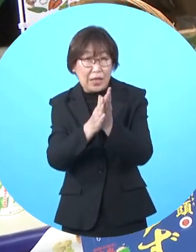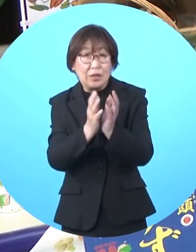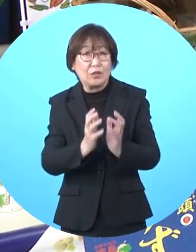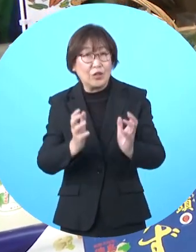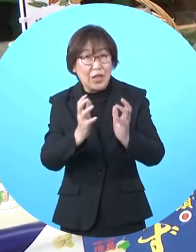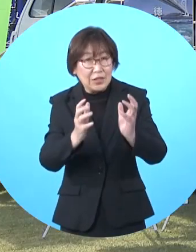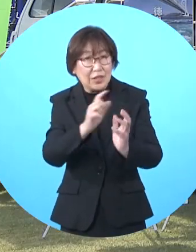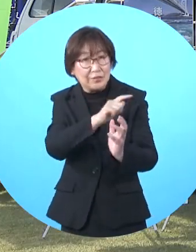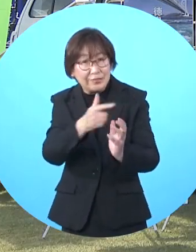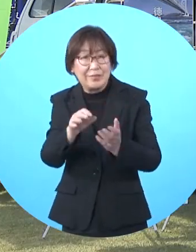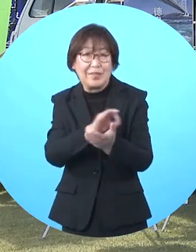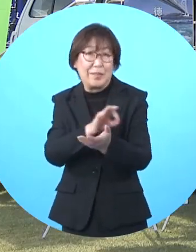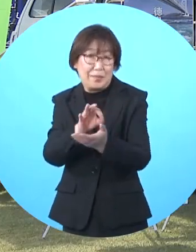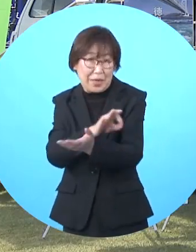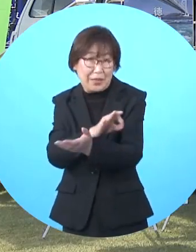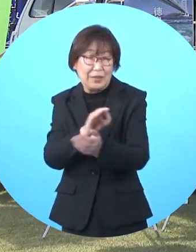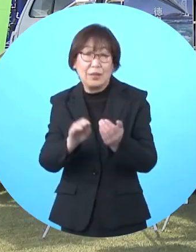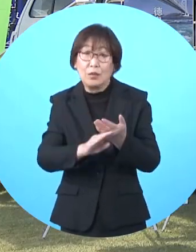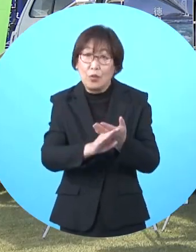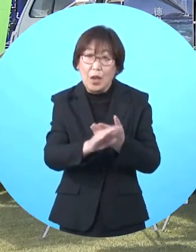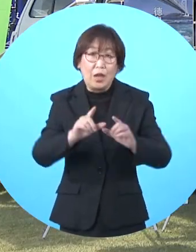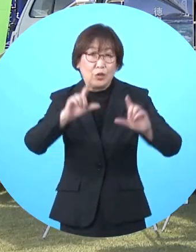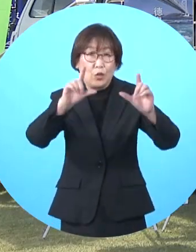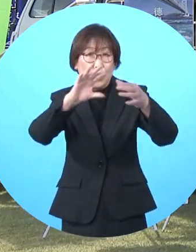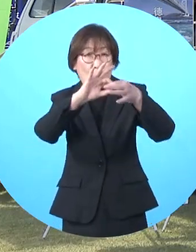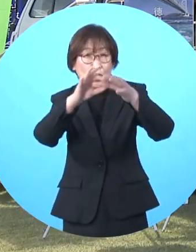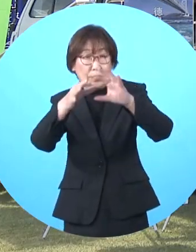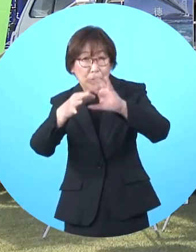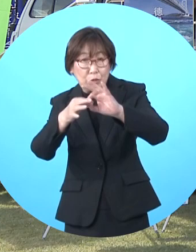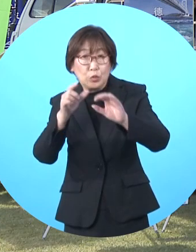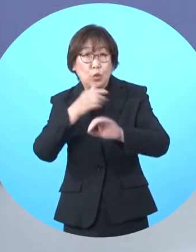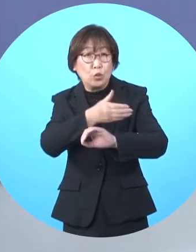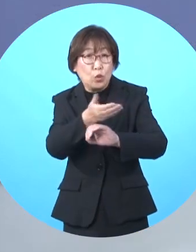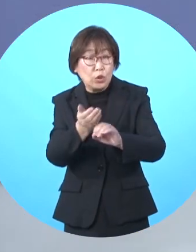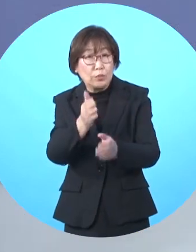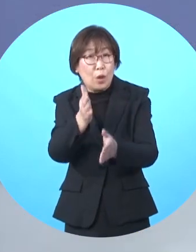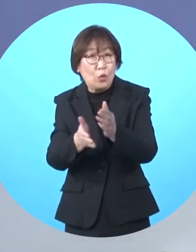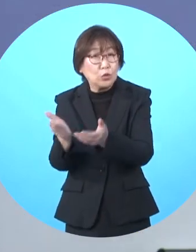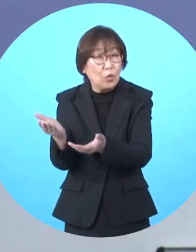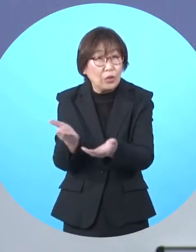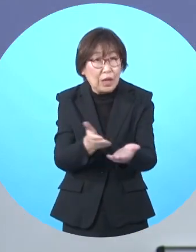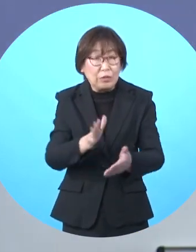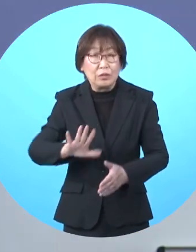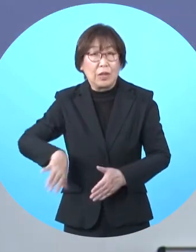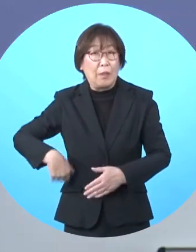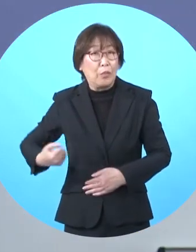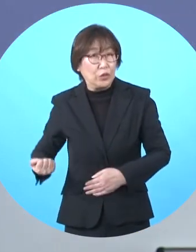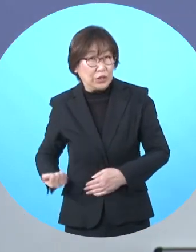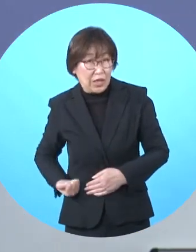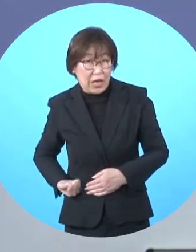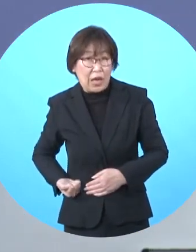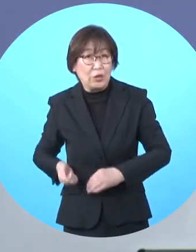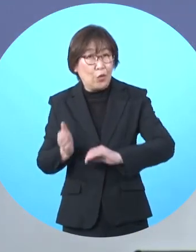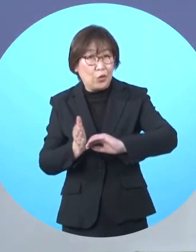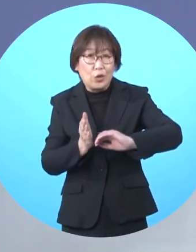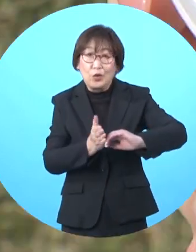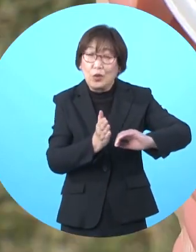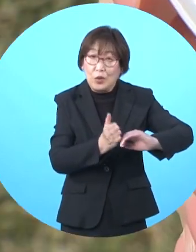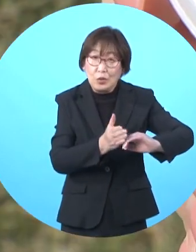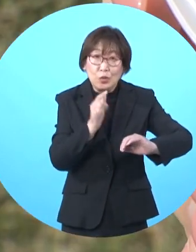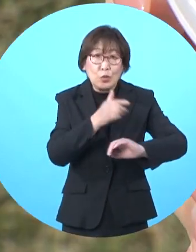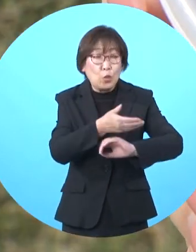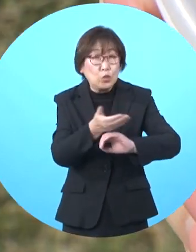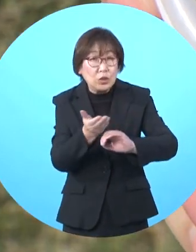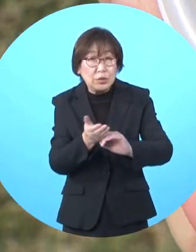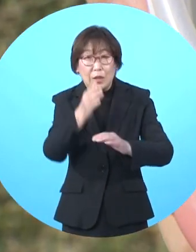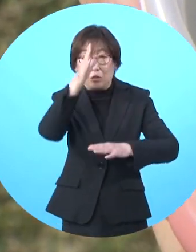されたほか、東京オリンピックで徳島がホストタウンとなったカンボジアの郷土料理が徳島の地鶏、